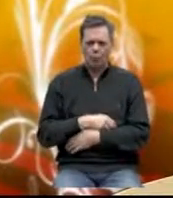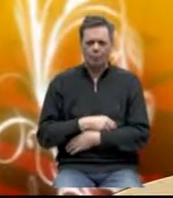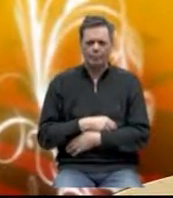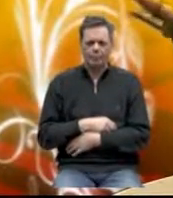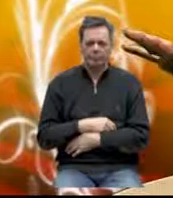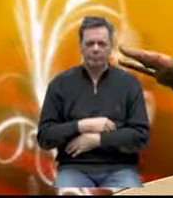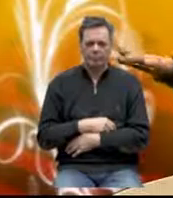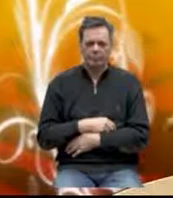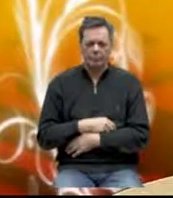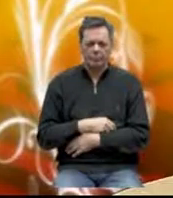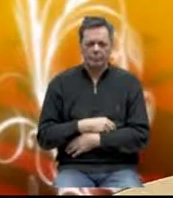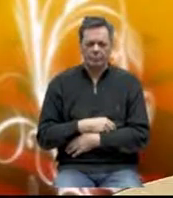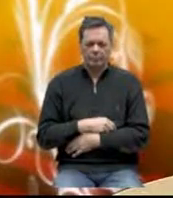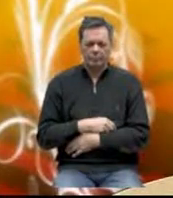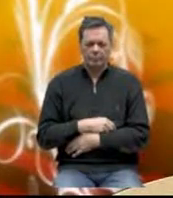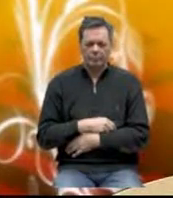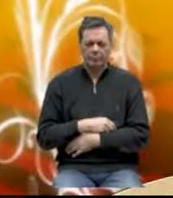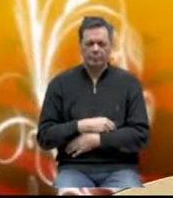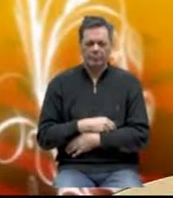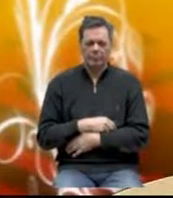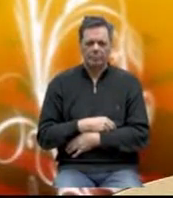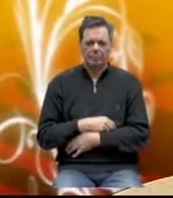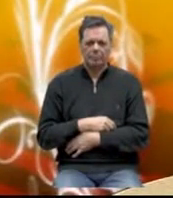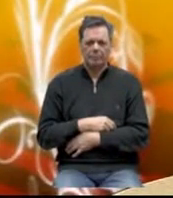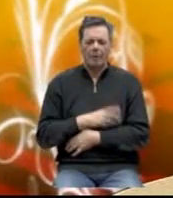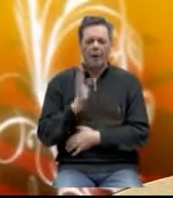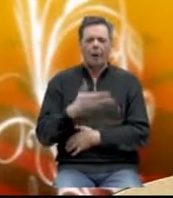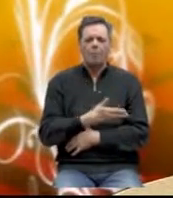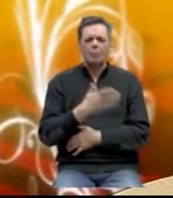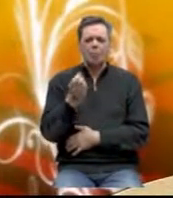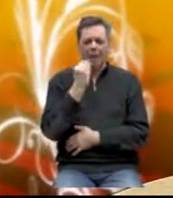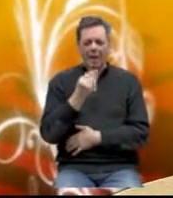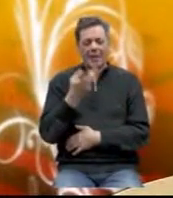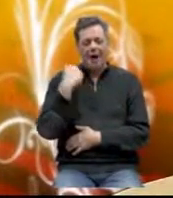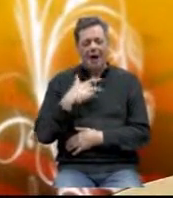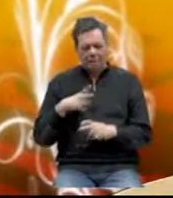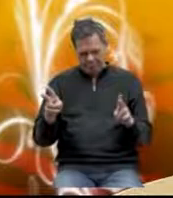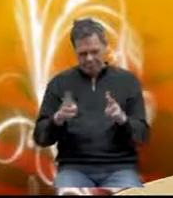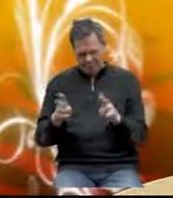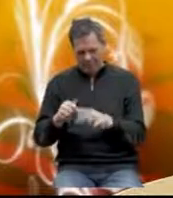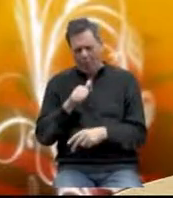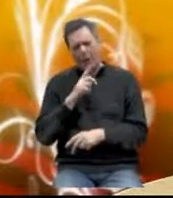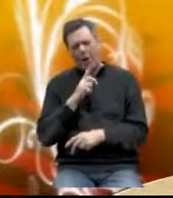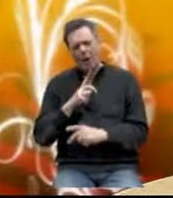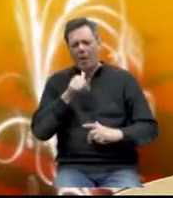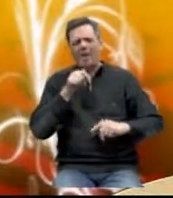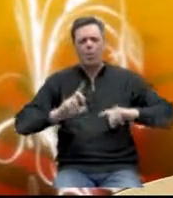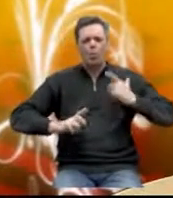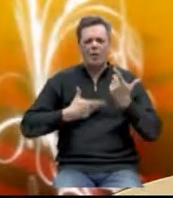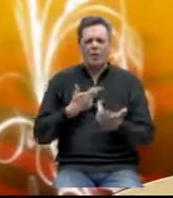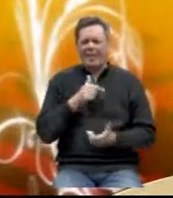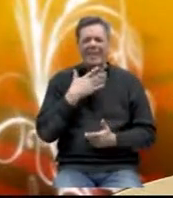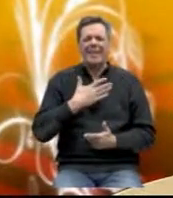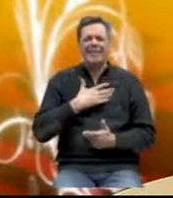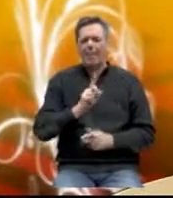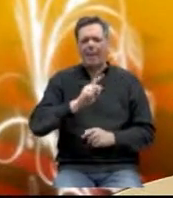pravilna. Više ne zovem ni zdrava hrana. Pravilna hrana. Možemo sve jesti, profesor Metelko, ali umjereno i malo i uživati i sebe ne